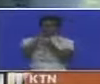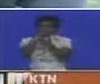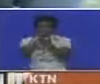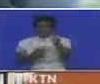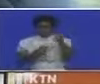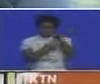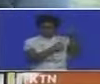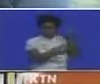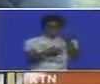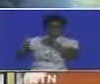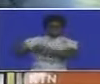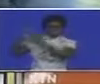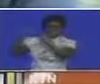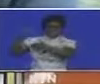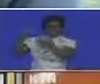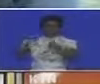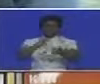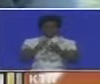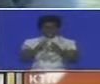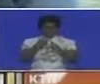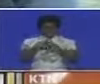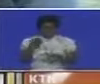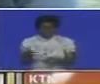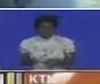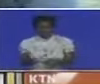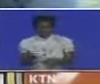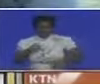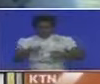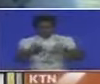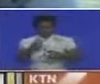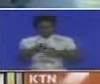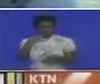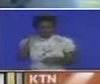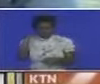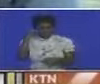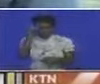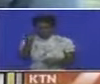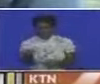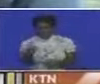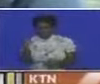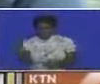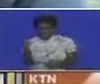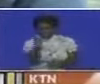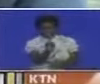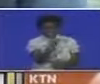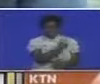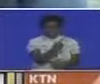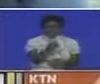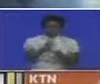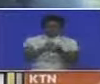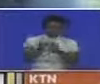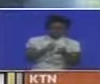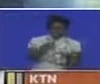used to be players, you know, of Nakuru. So that is why each and every game, whether it's in